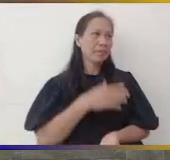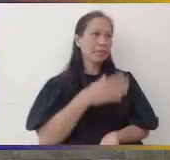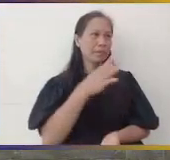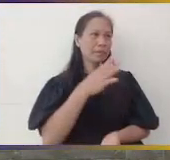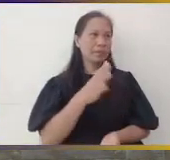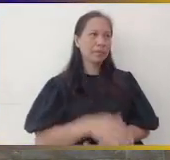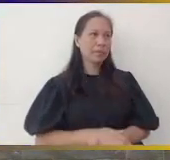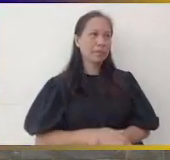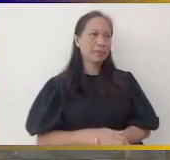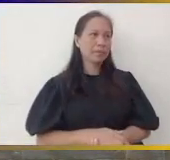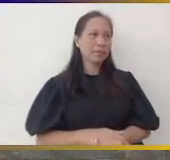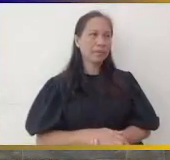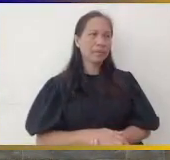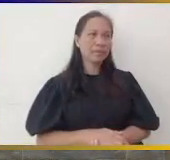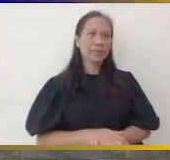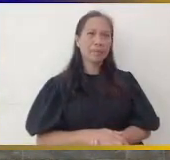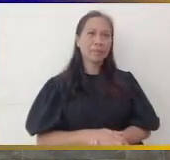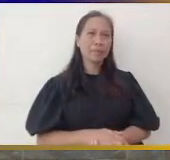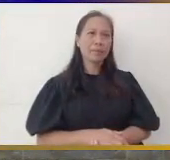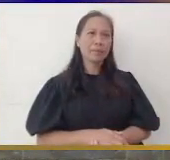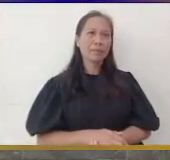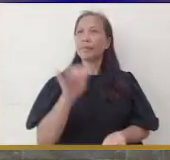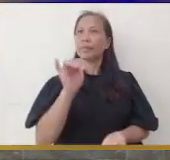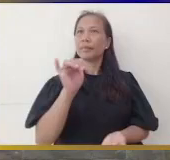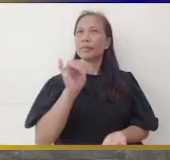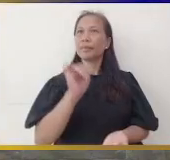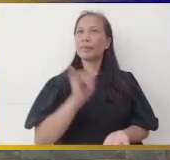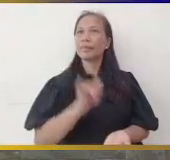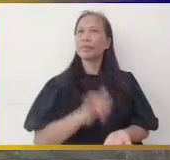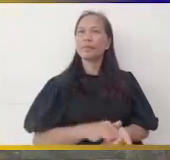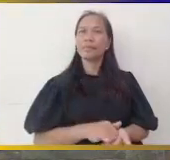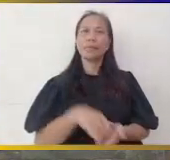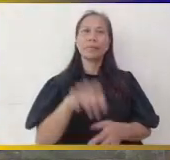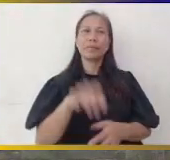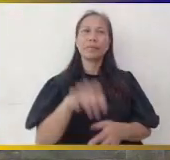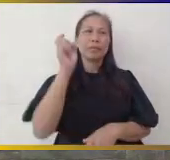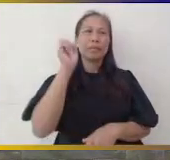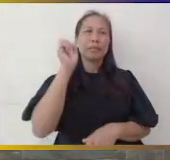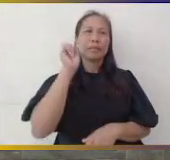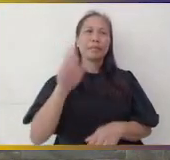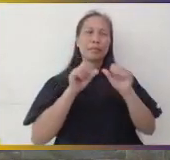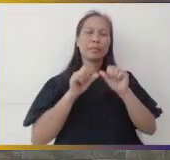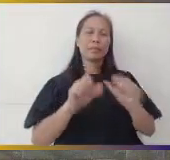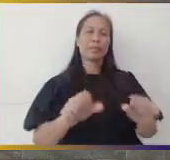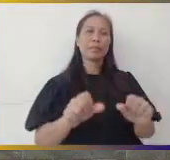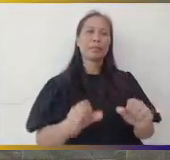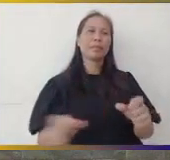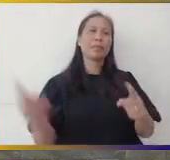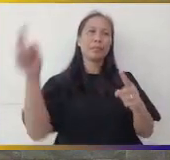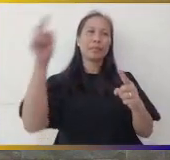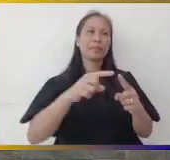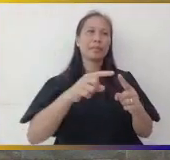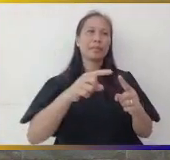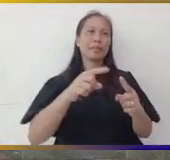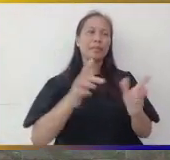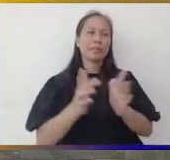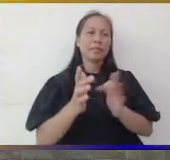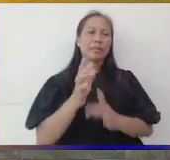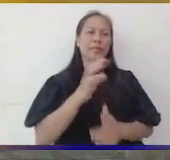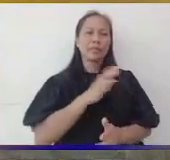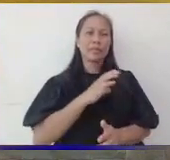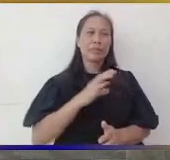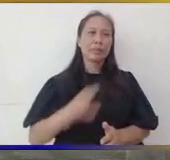hanggang sa kanyang pagbabalik you see maaring sabihin natin an kita nga kaya po natin pinag-aaralan ito